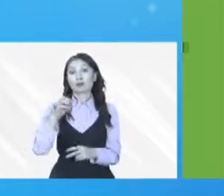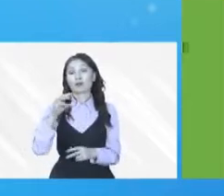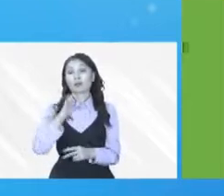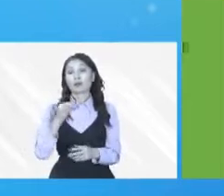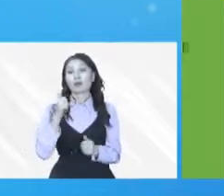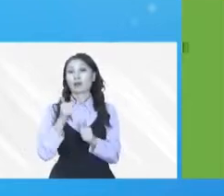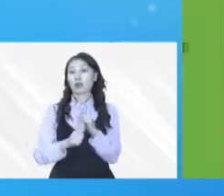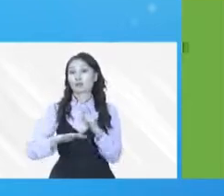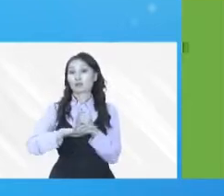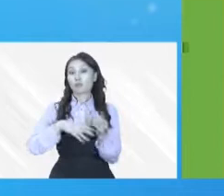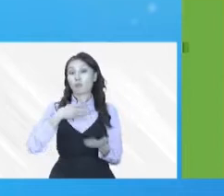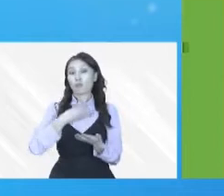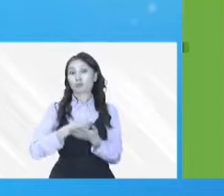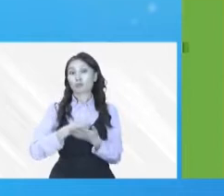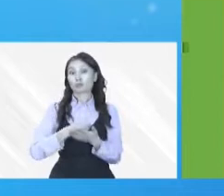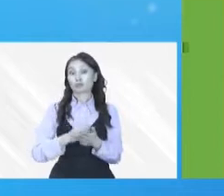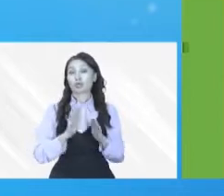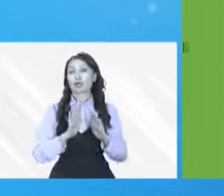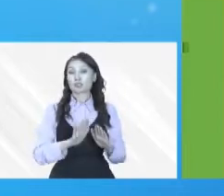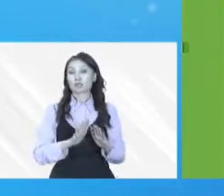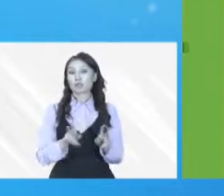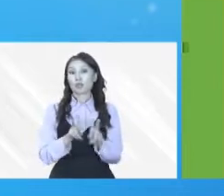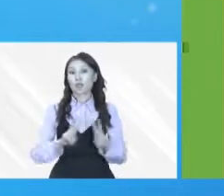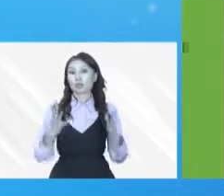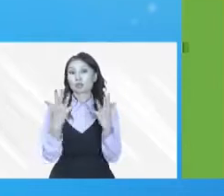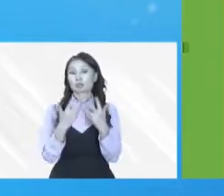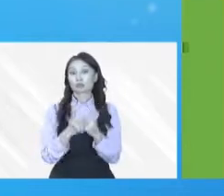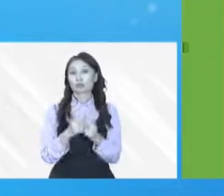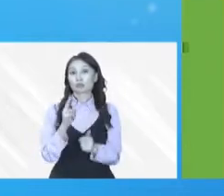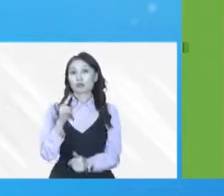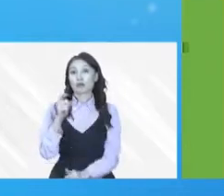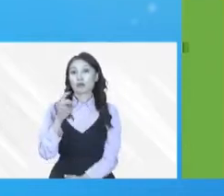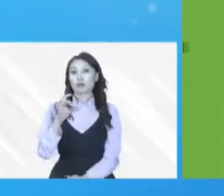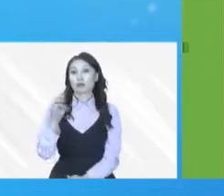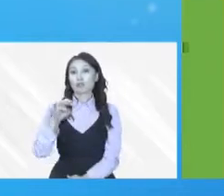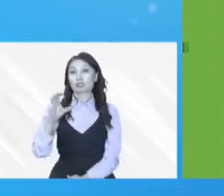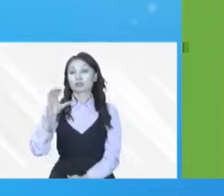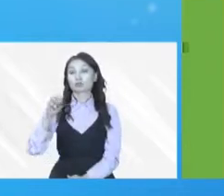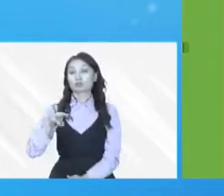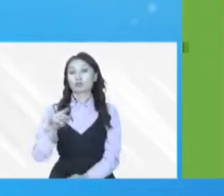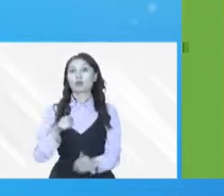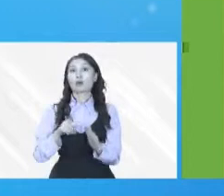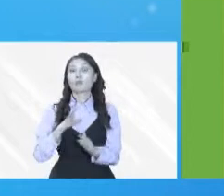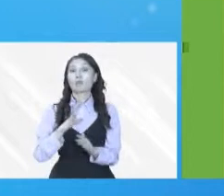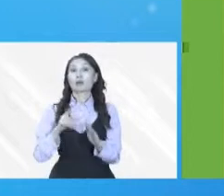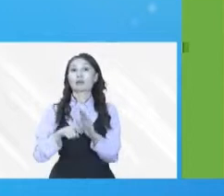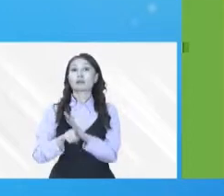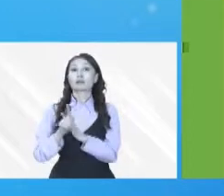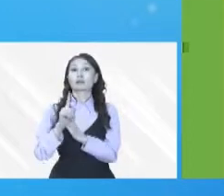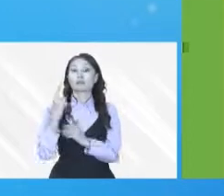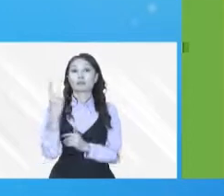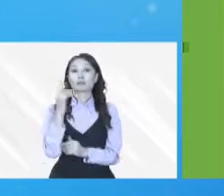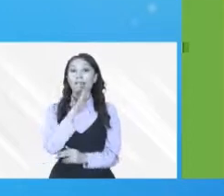каждого полюса оказывается такое же число хромосом, какое было в исходной материнской